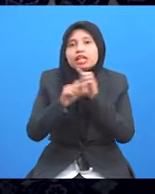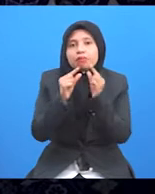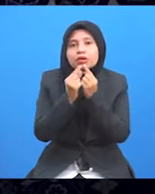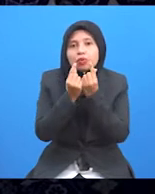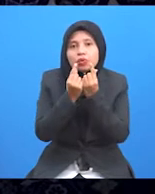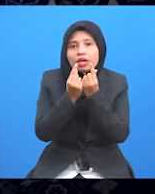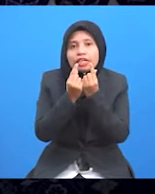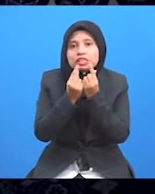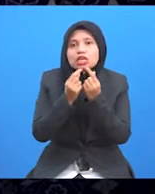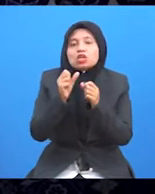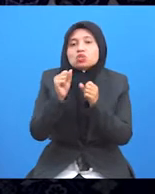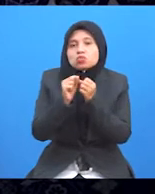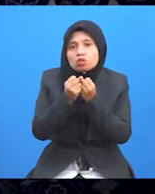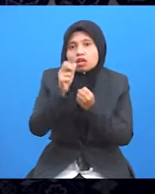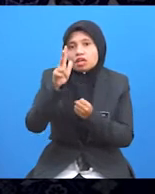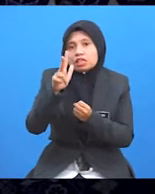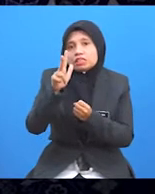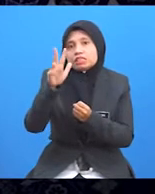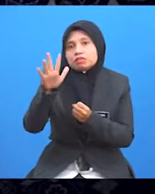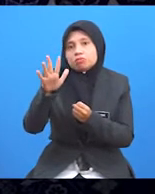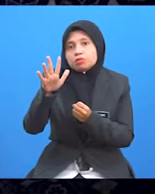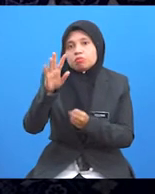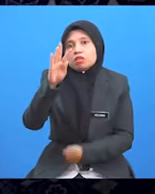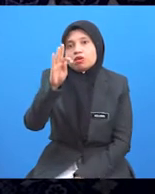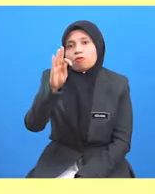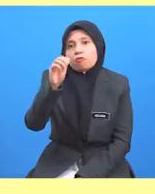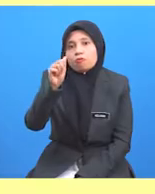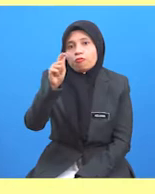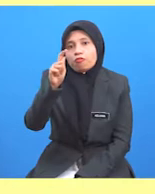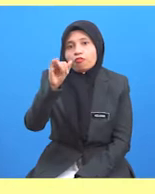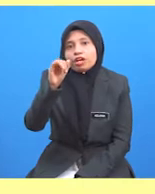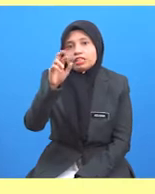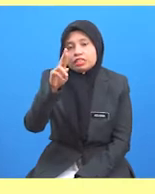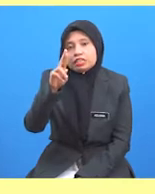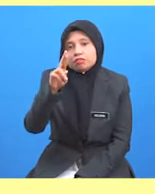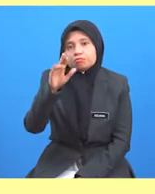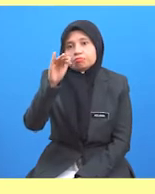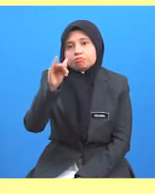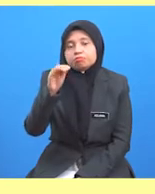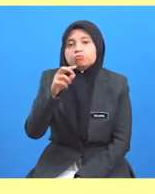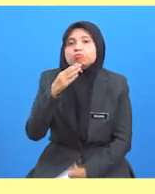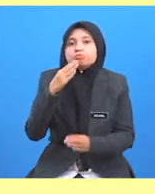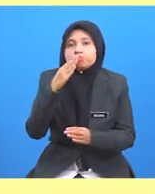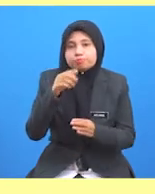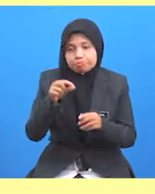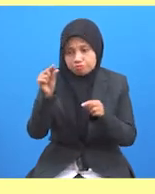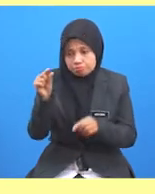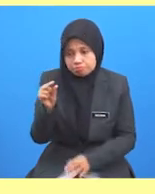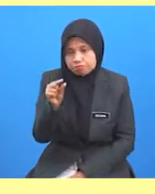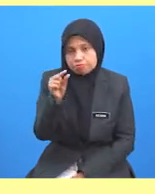pemikiran semuanya berteraskan cara hidup Islam. Firman Allah dalam Al-Quran